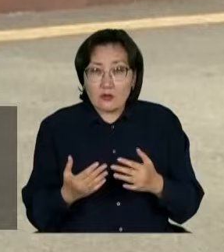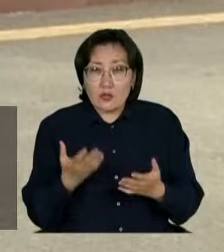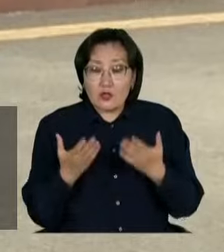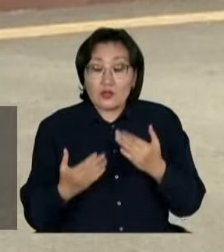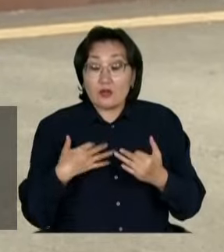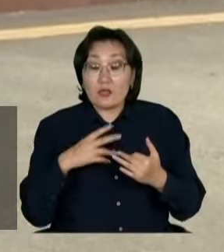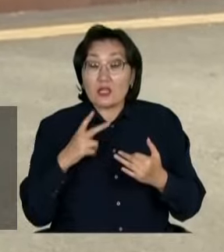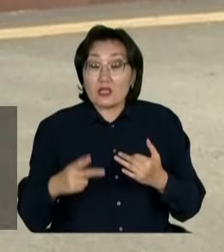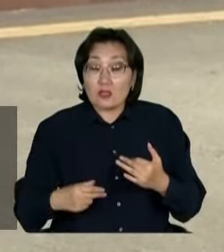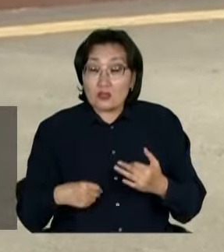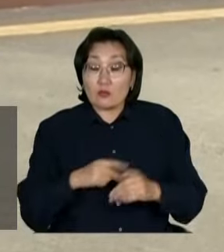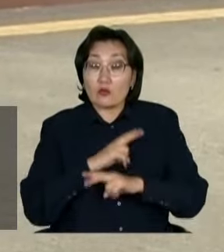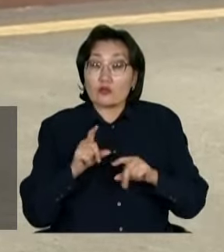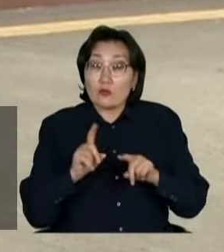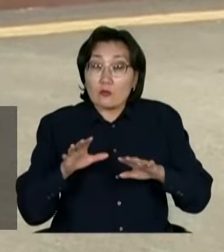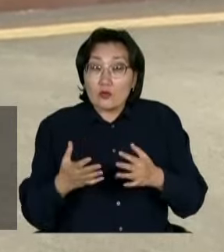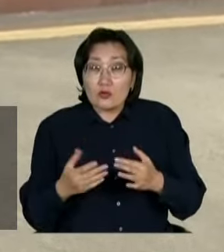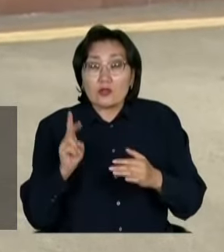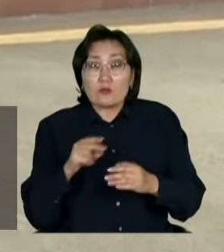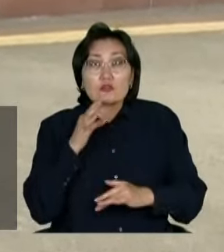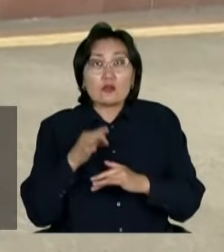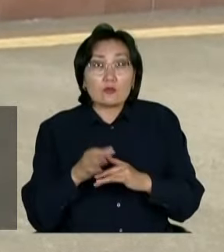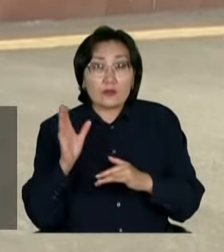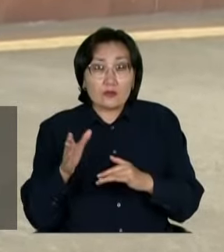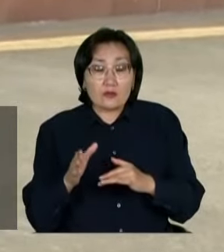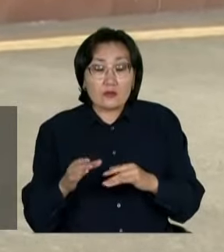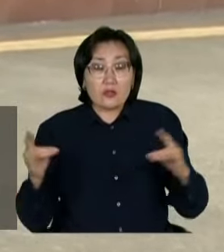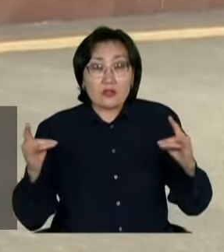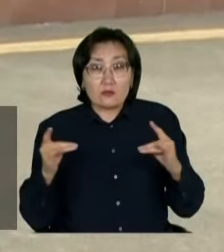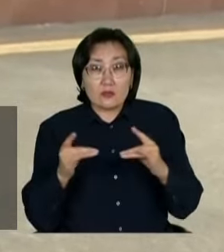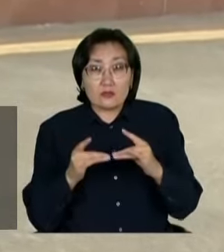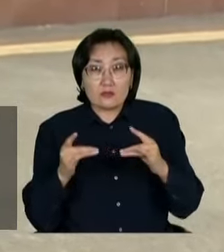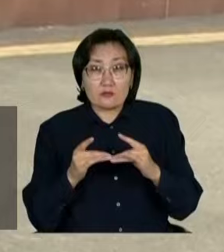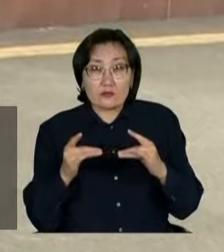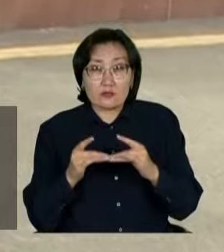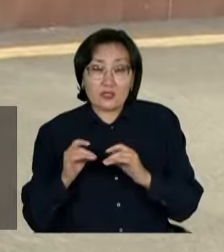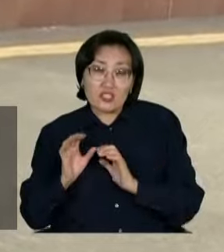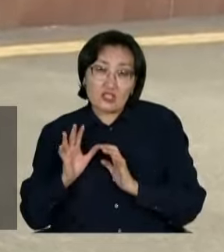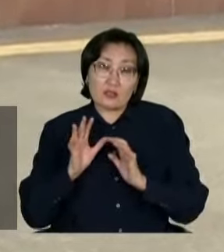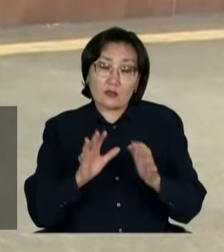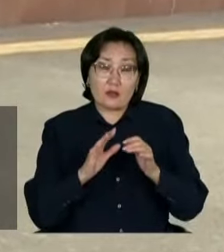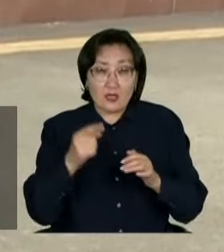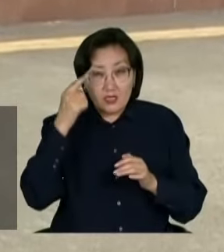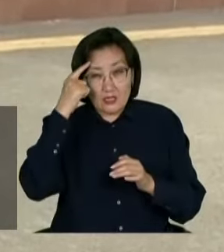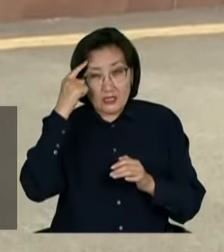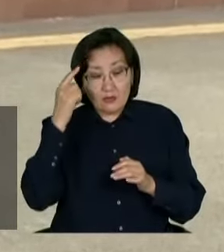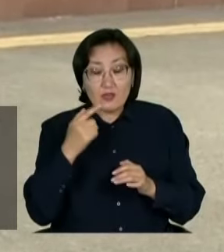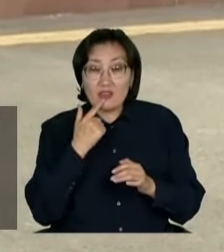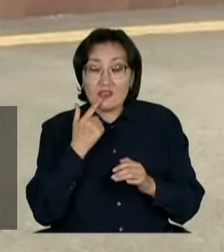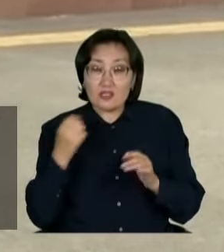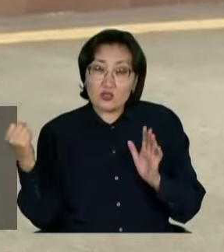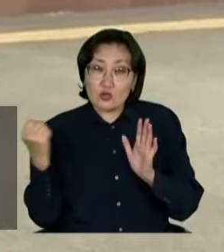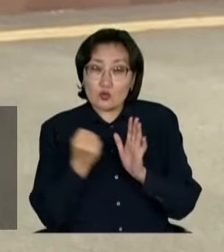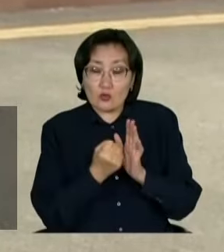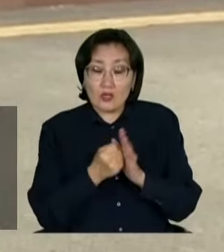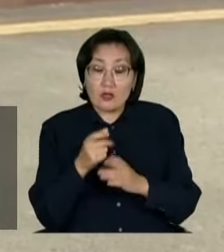баланы? Алатта сосын кроваттың несіне лақтырады. Ұшына қырына бала түскенде мынандай маңдайыменен ернін соққан үйледі.